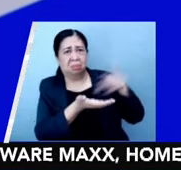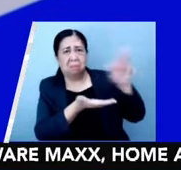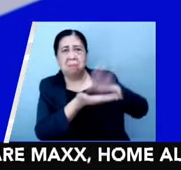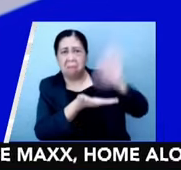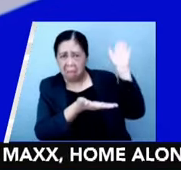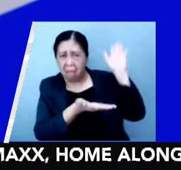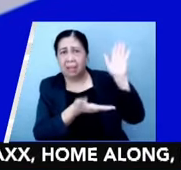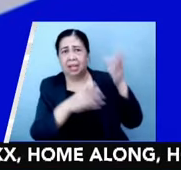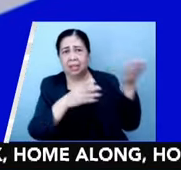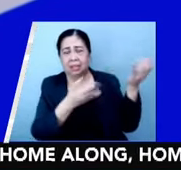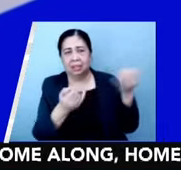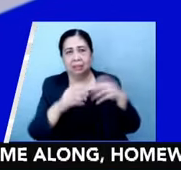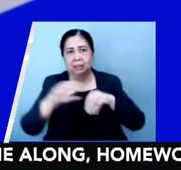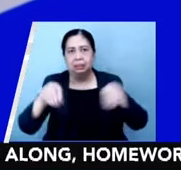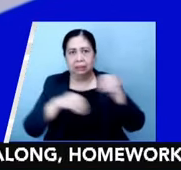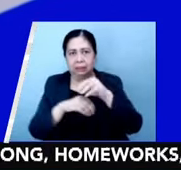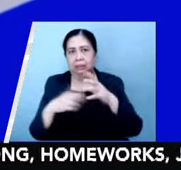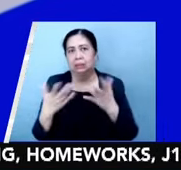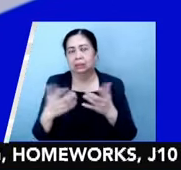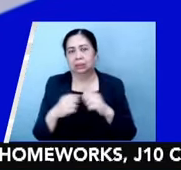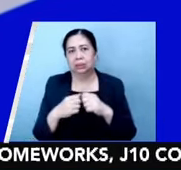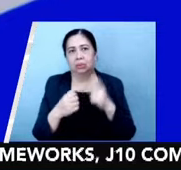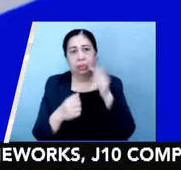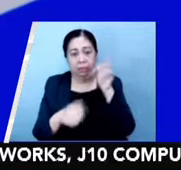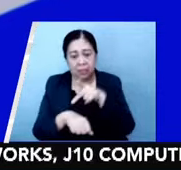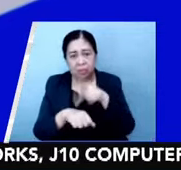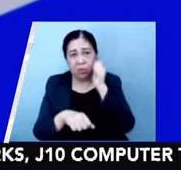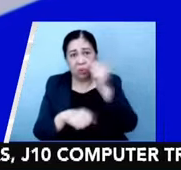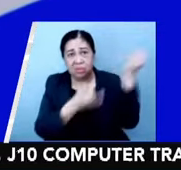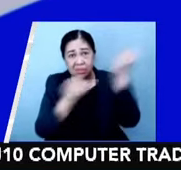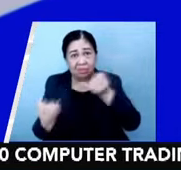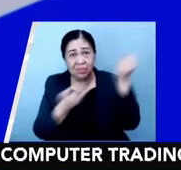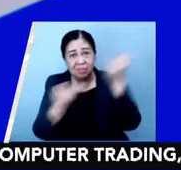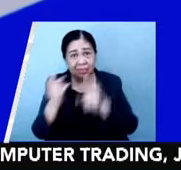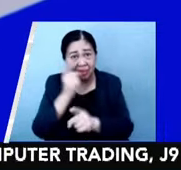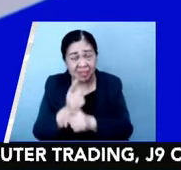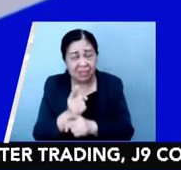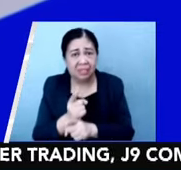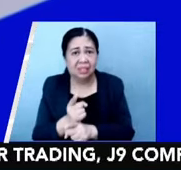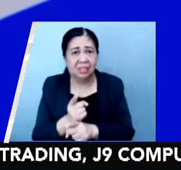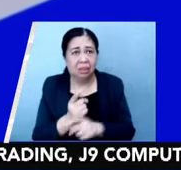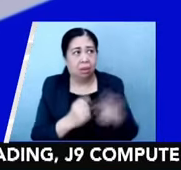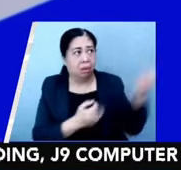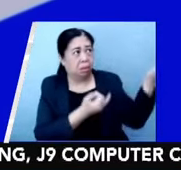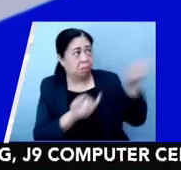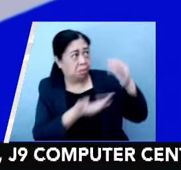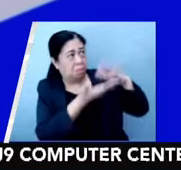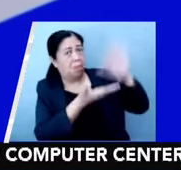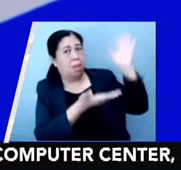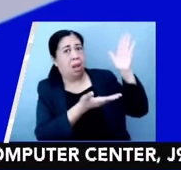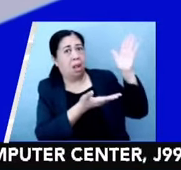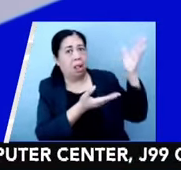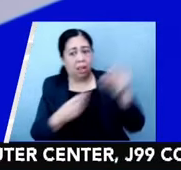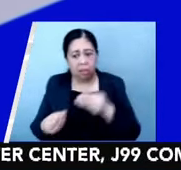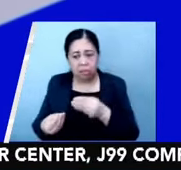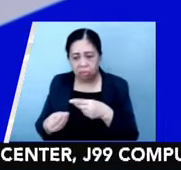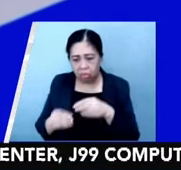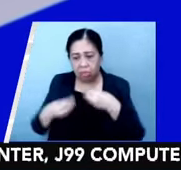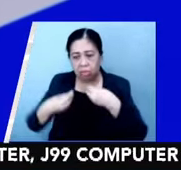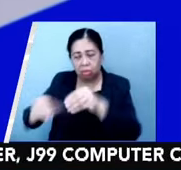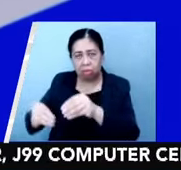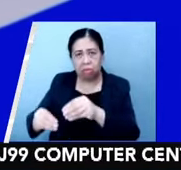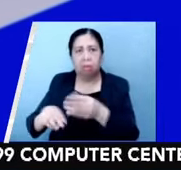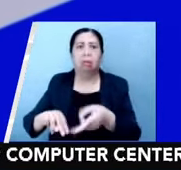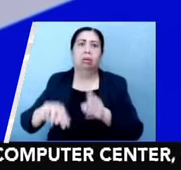syempre malakas mag-import ng Pilipinas eh. At ipapasa yun, pati yung mga binibili natin, yung mga bibihin natin, maaaring tumaas